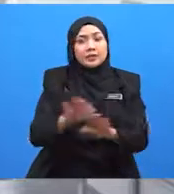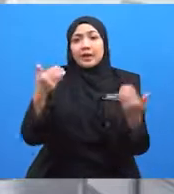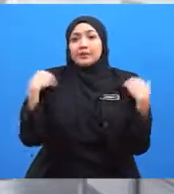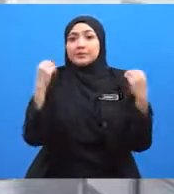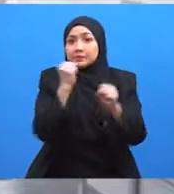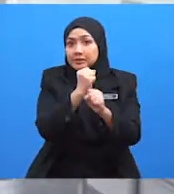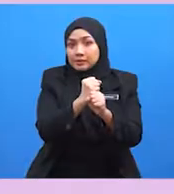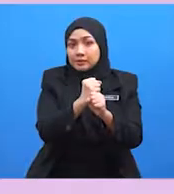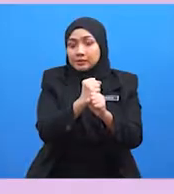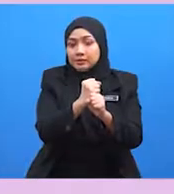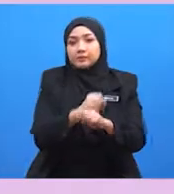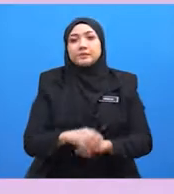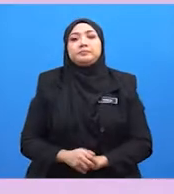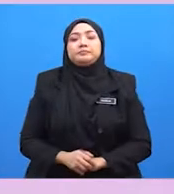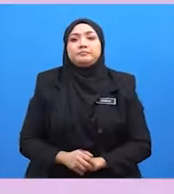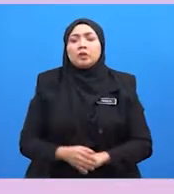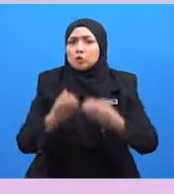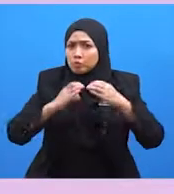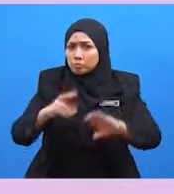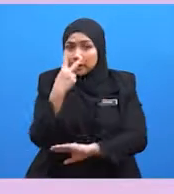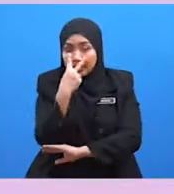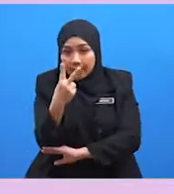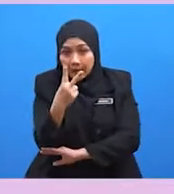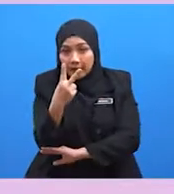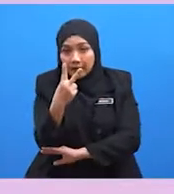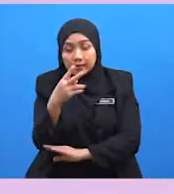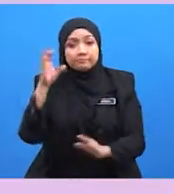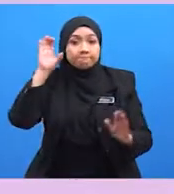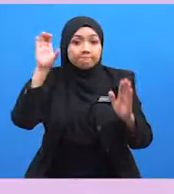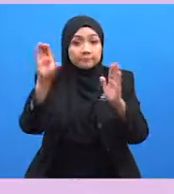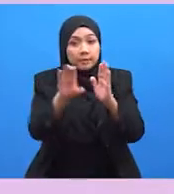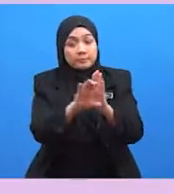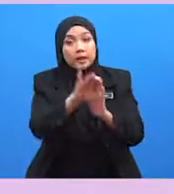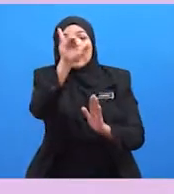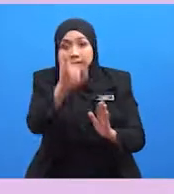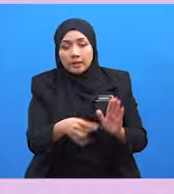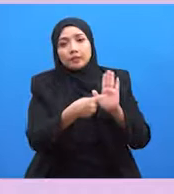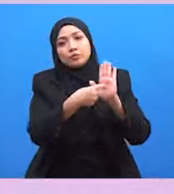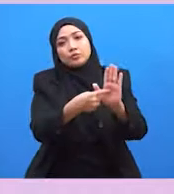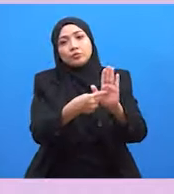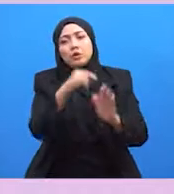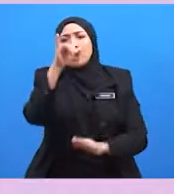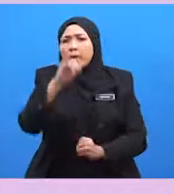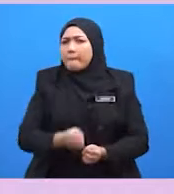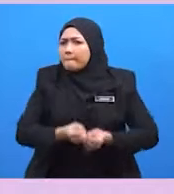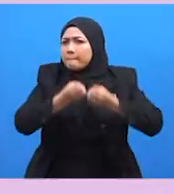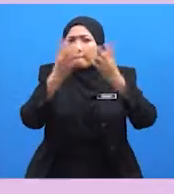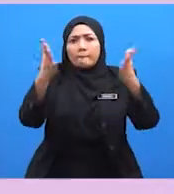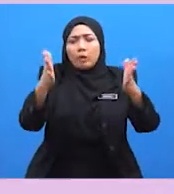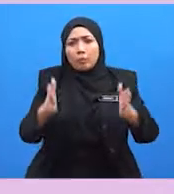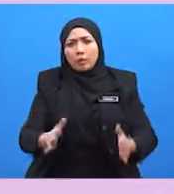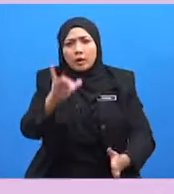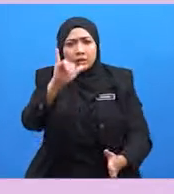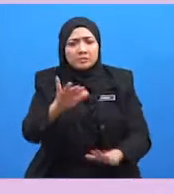penuh berlaku. Cuba kamu lihat keadaan sekarang. Ramai yang menganggur